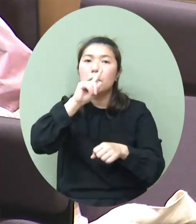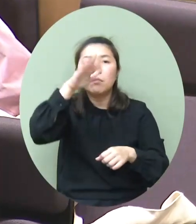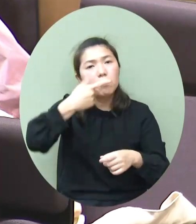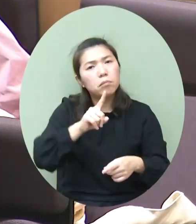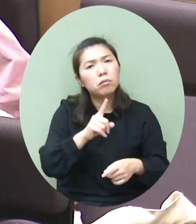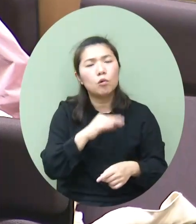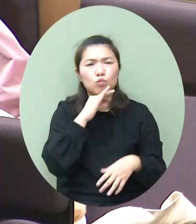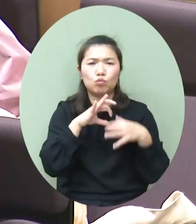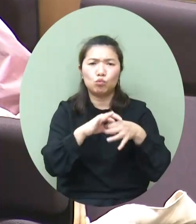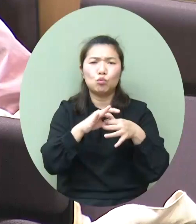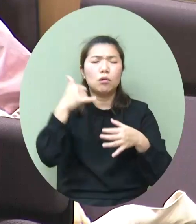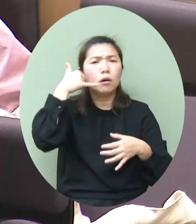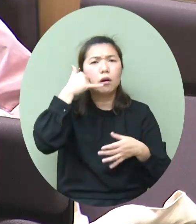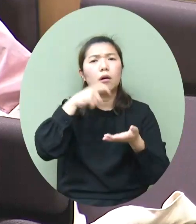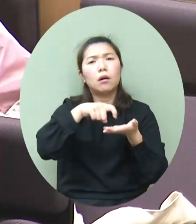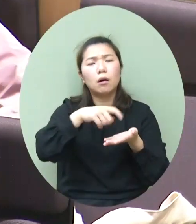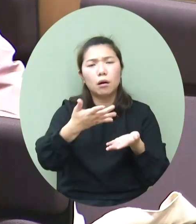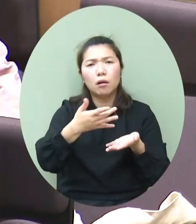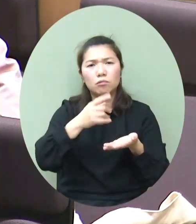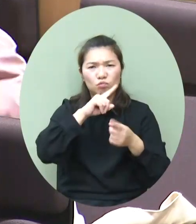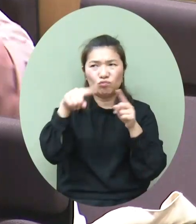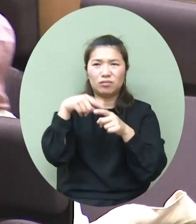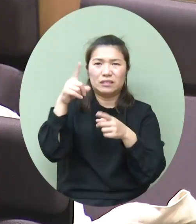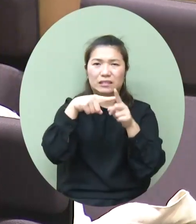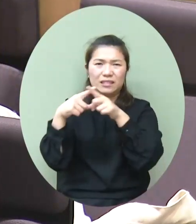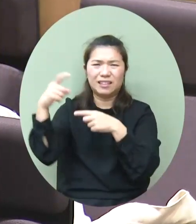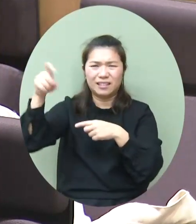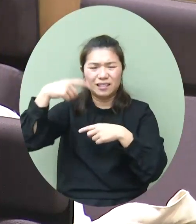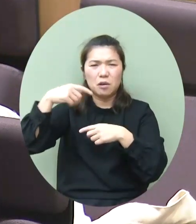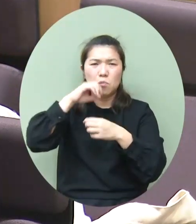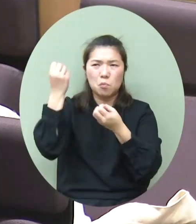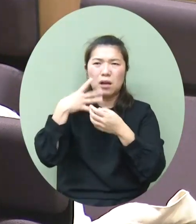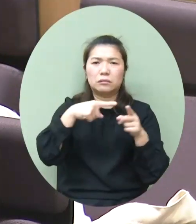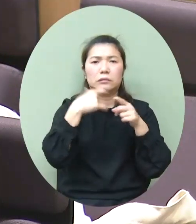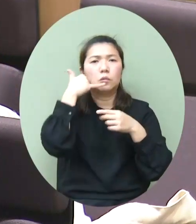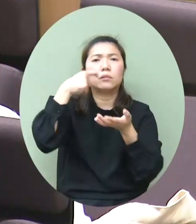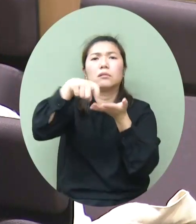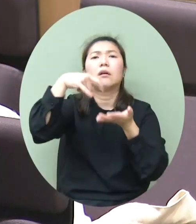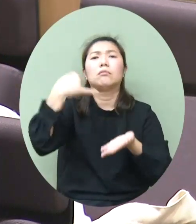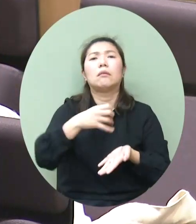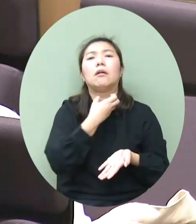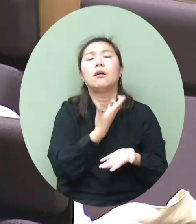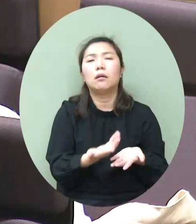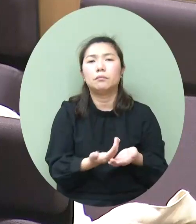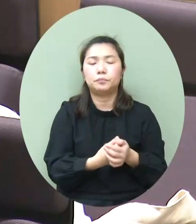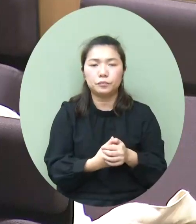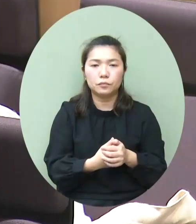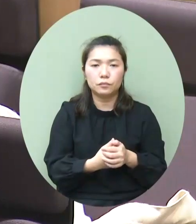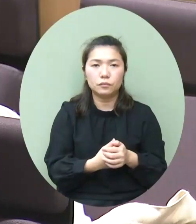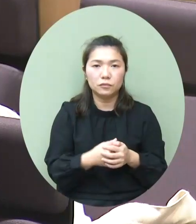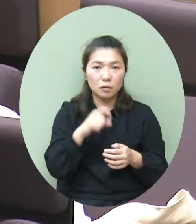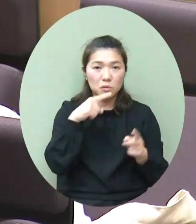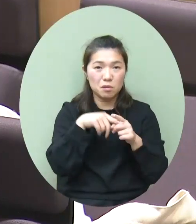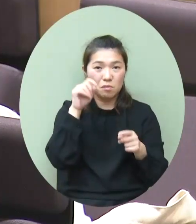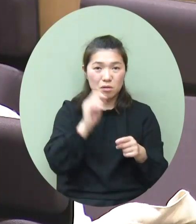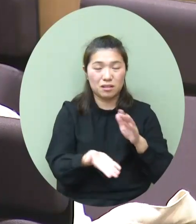该继续同一个处方，还是要增加减少分量？还有这个联合医院的